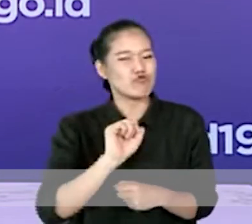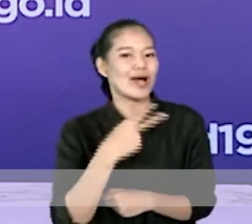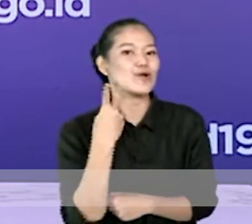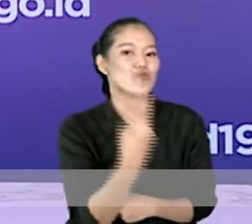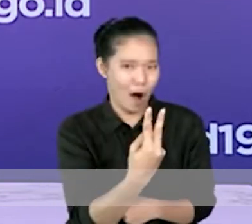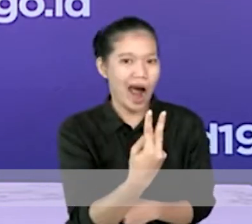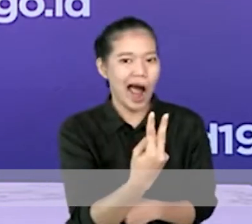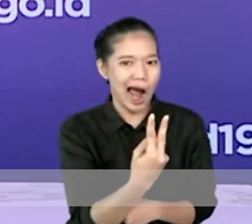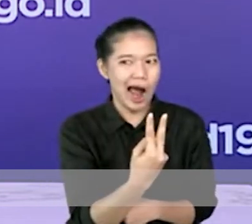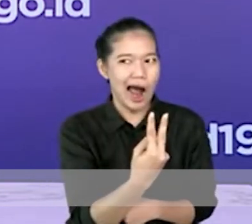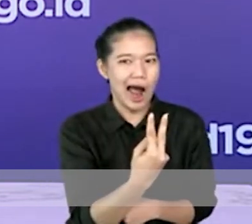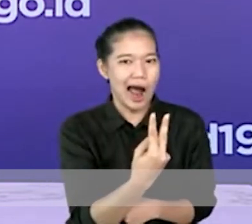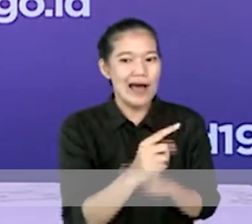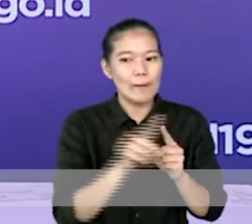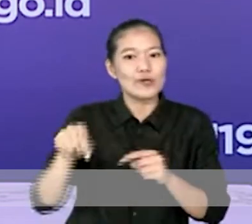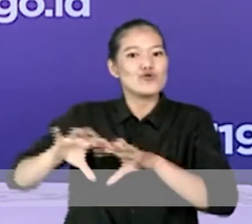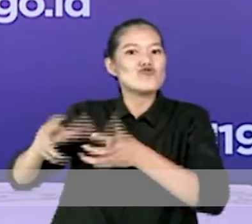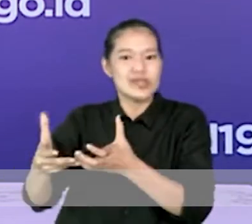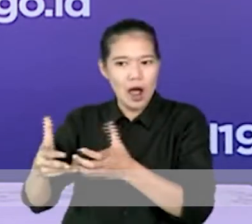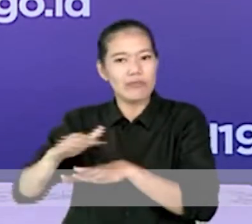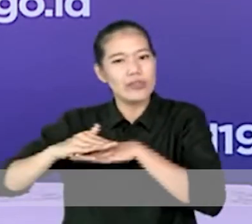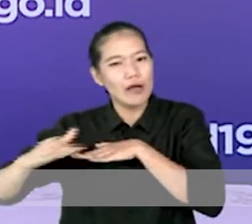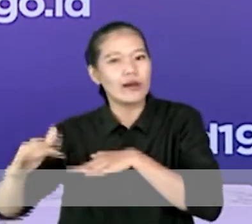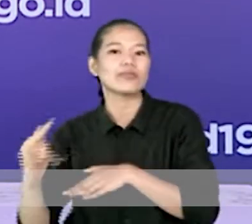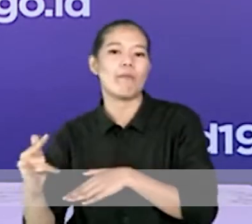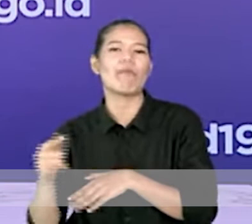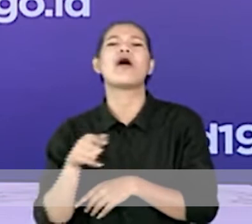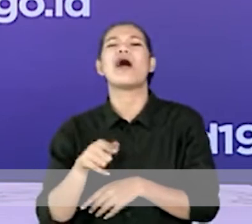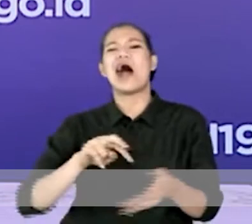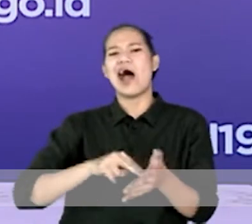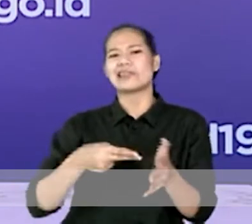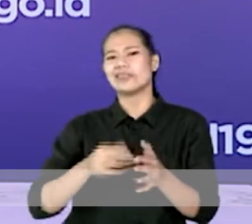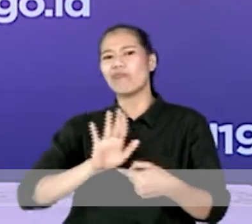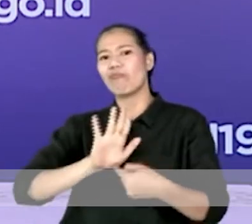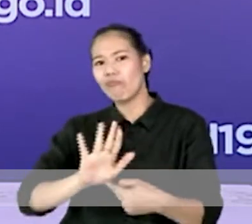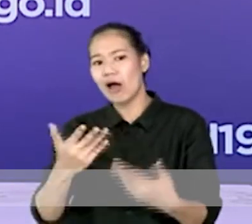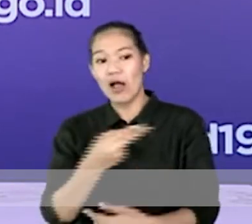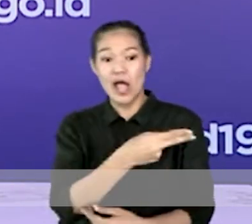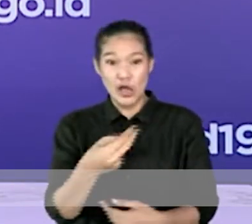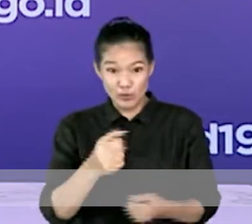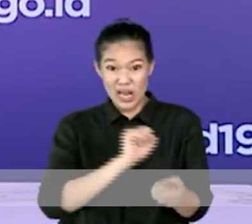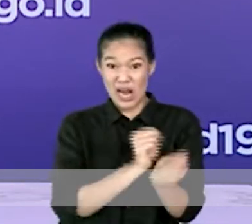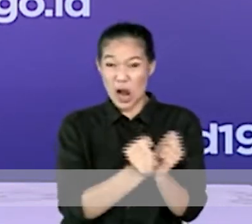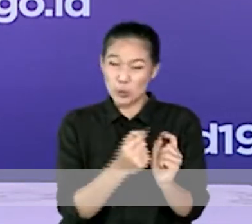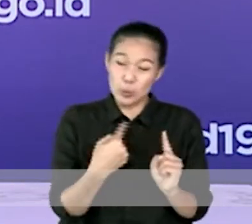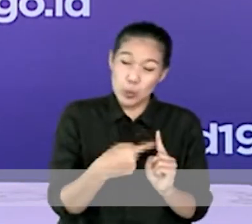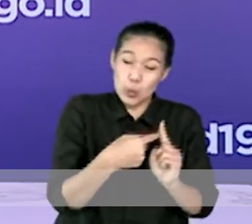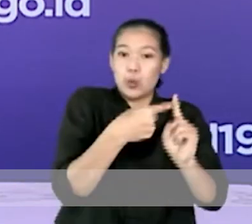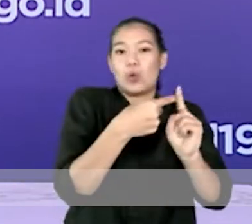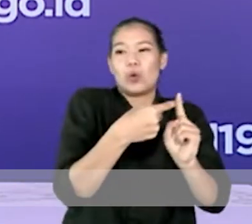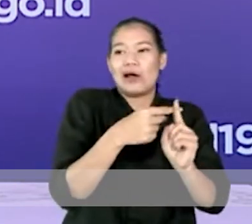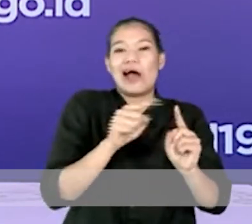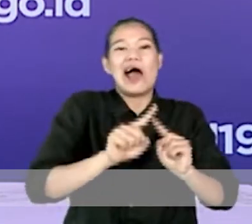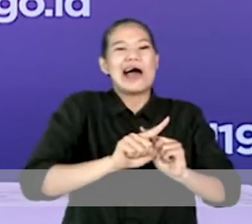tidak diikuti dengan lonjakan kasus dunia menunjukkan bahwa meskipun Indonesia mengalami kenaikan kasus yang signifikan,